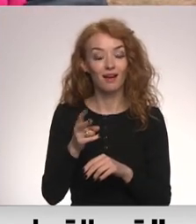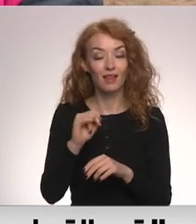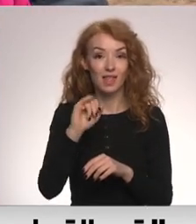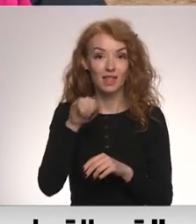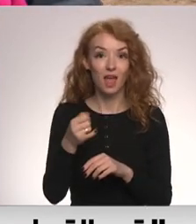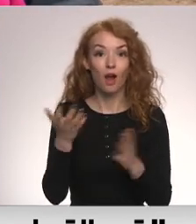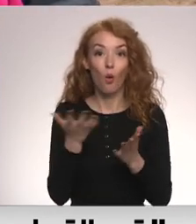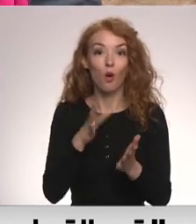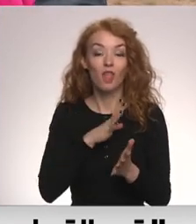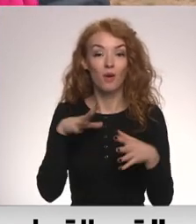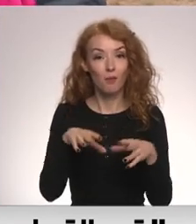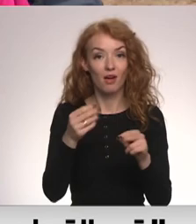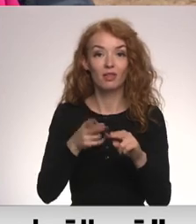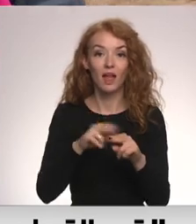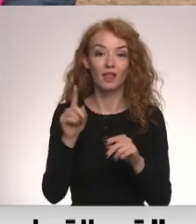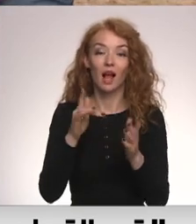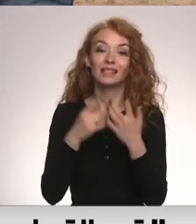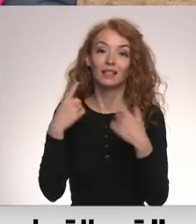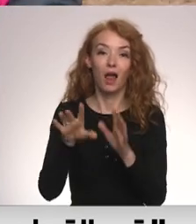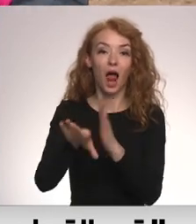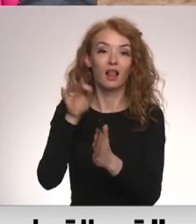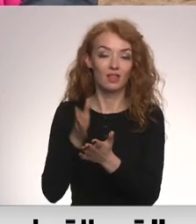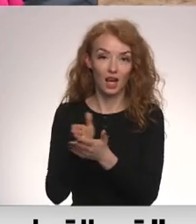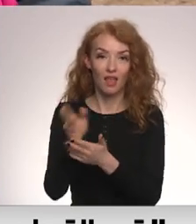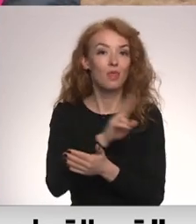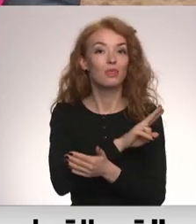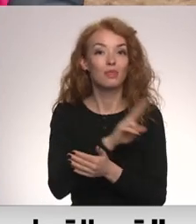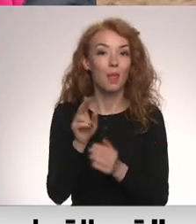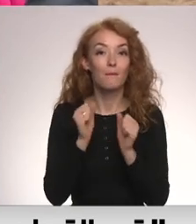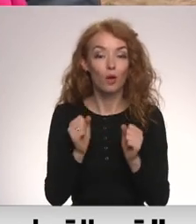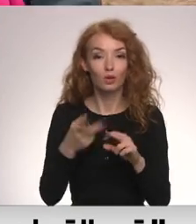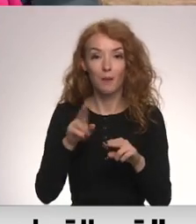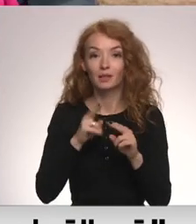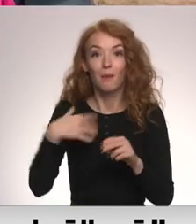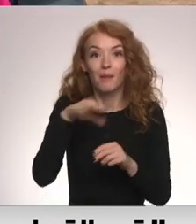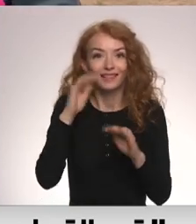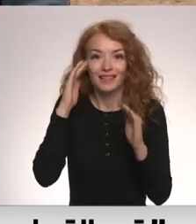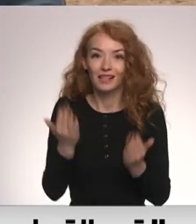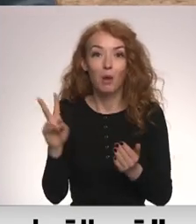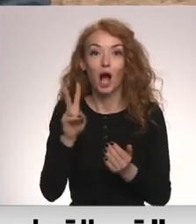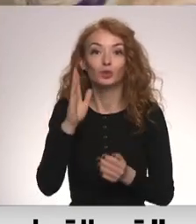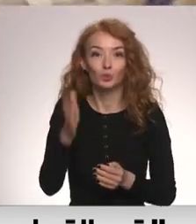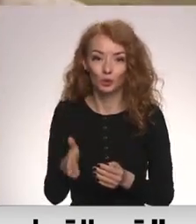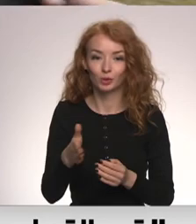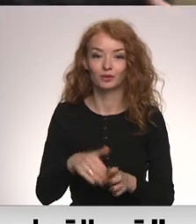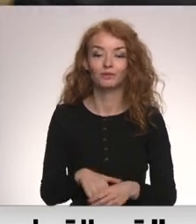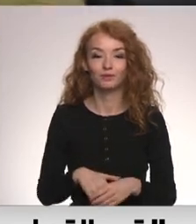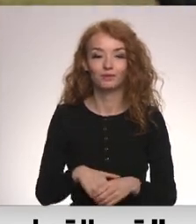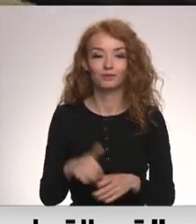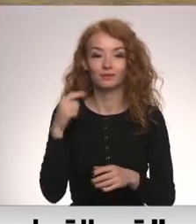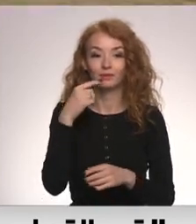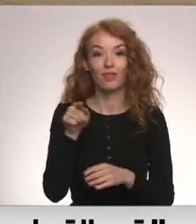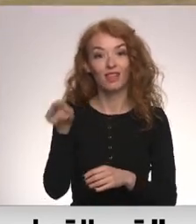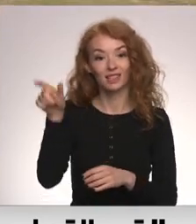tu kaut ko nevar izpildīt, tad ir kaut kādas alternatīvas. Nebaida varbūt tāpēc, ka mēs nezinām, uz ko mēs esam parakstījušās. Reku, šis ir